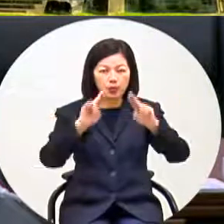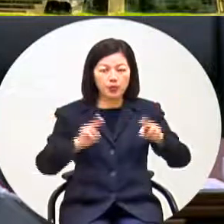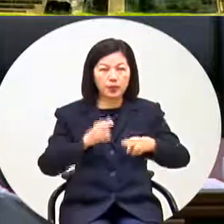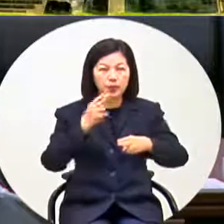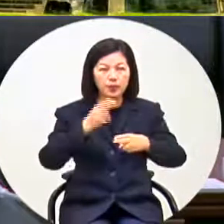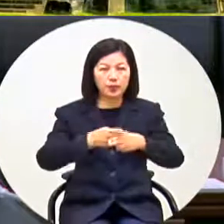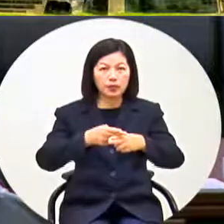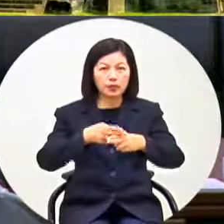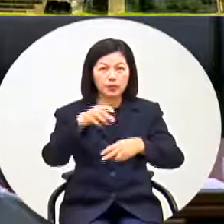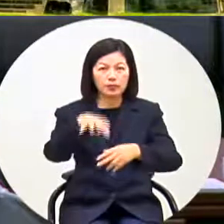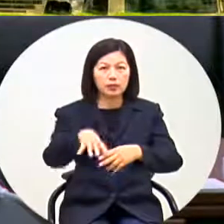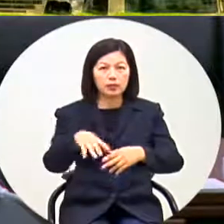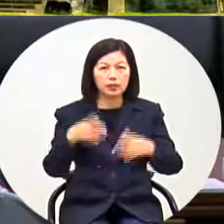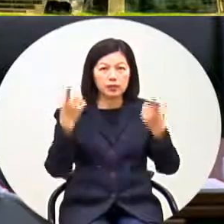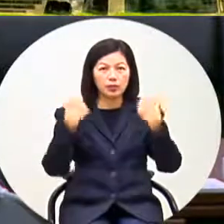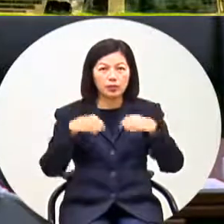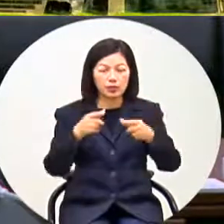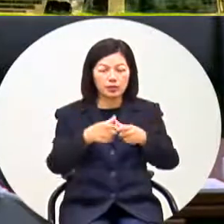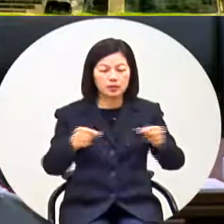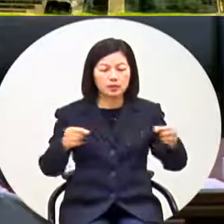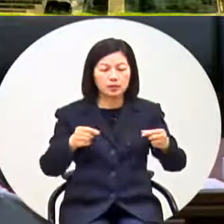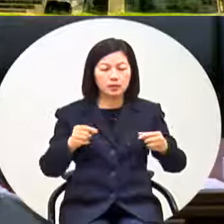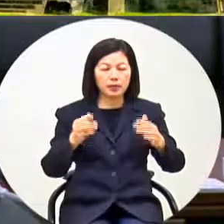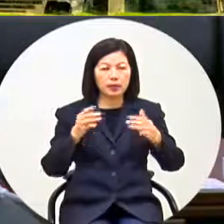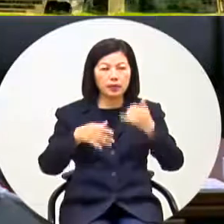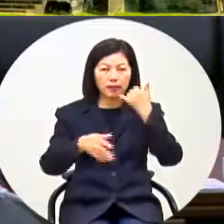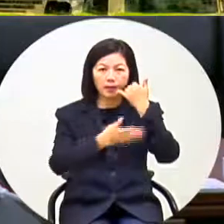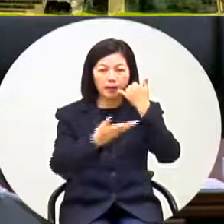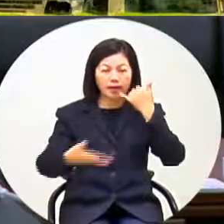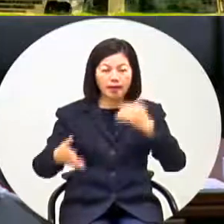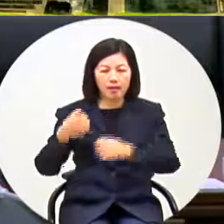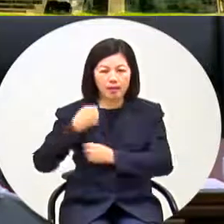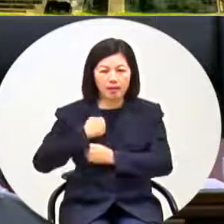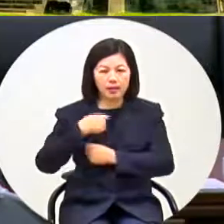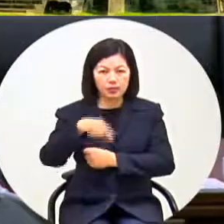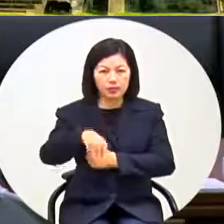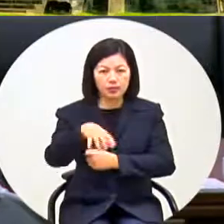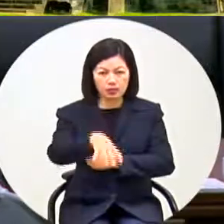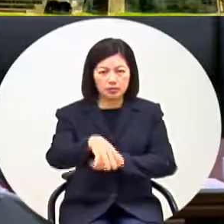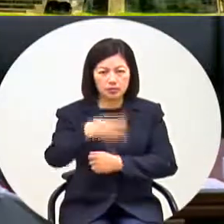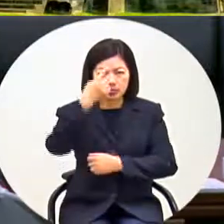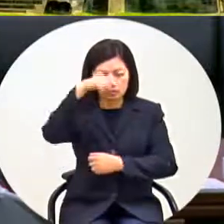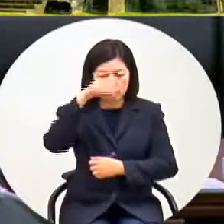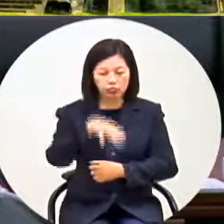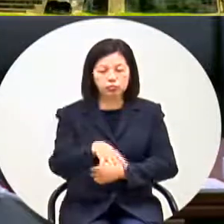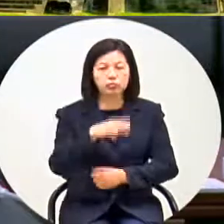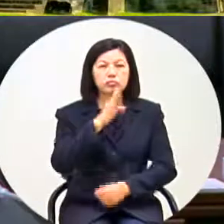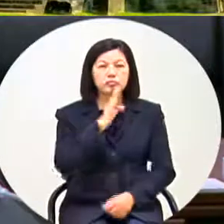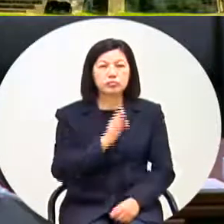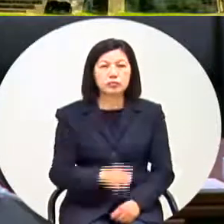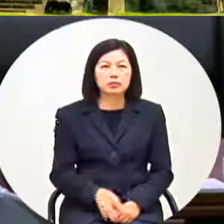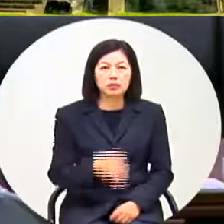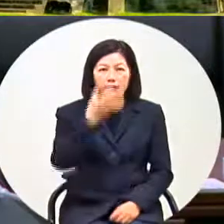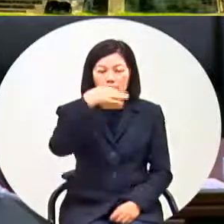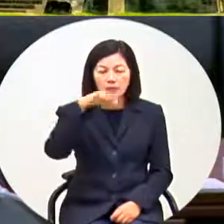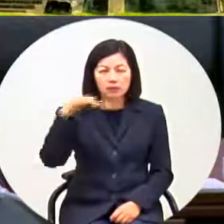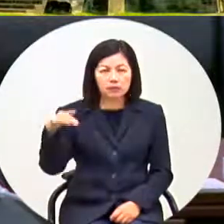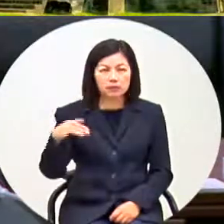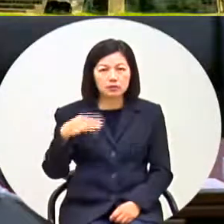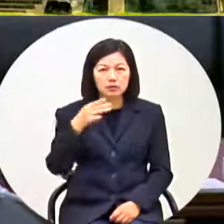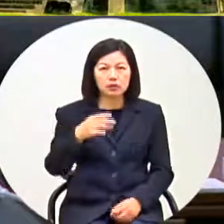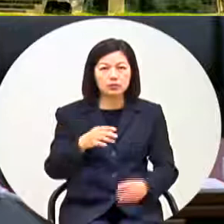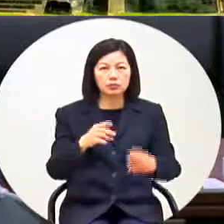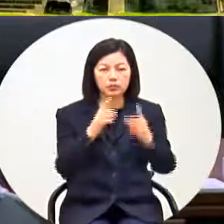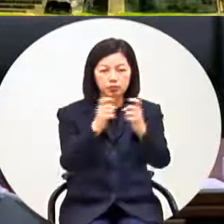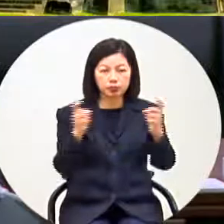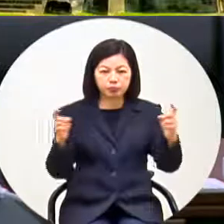山无线电信所，也是我们凤山的古迹，我们凤山一个宝哦。那去年有